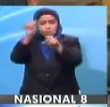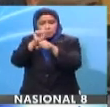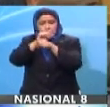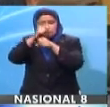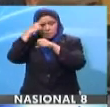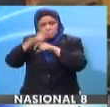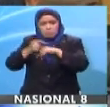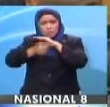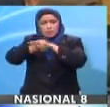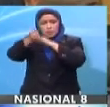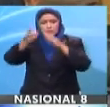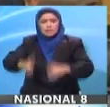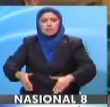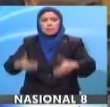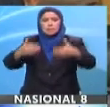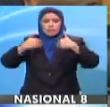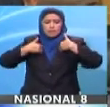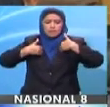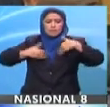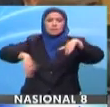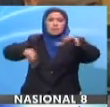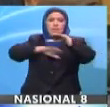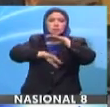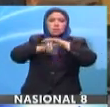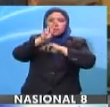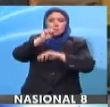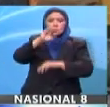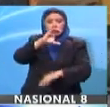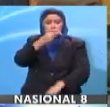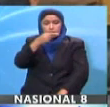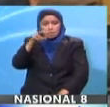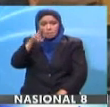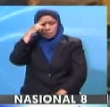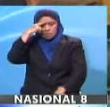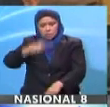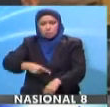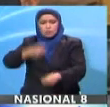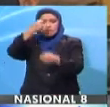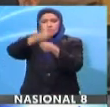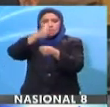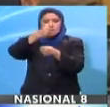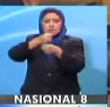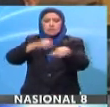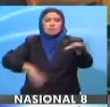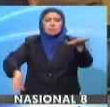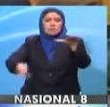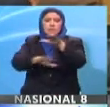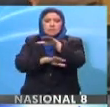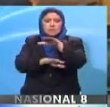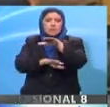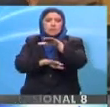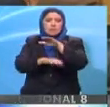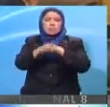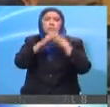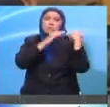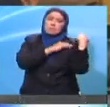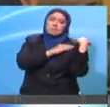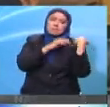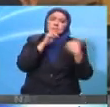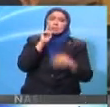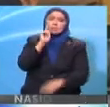pelarian yang mempunyai status unchr ini untuk pekerja diletakkan di bawah tanggungjawab Kementerian Dalam Negeri